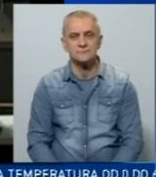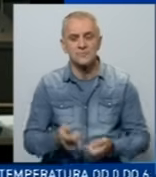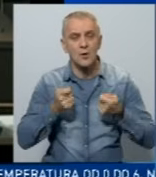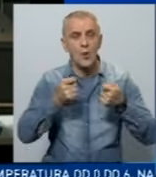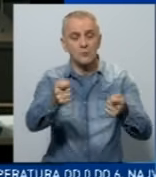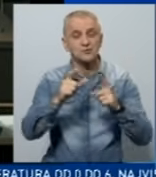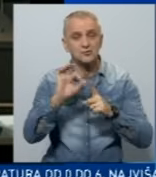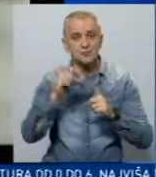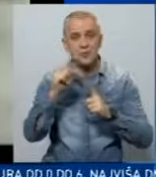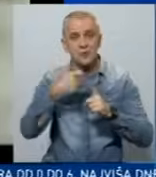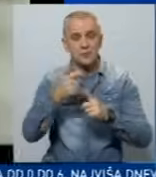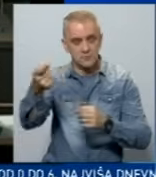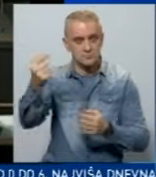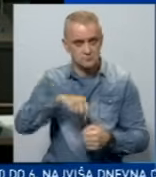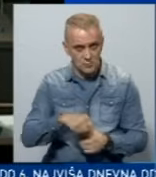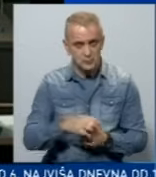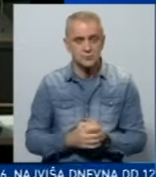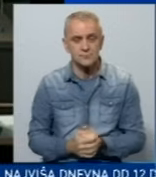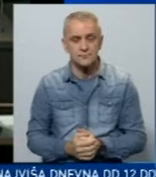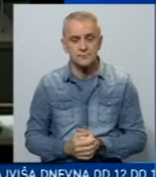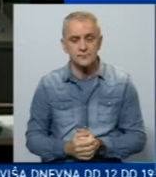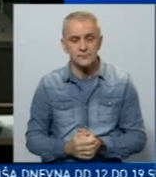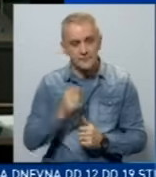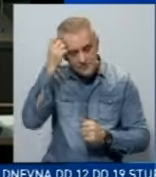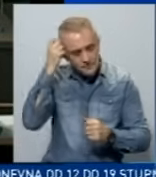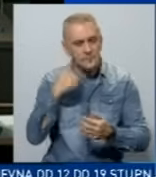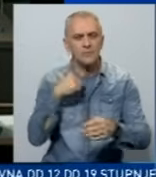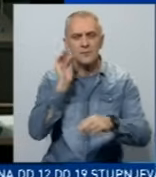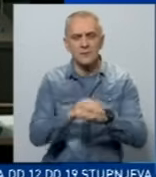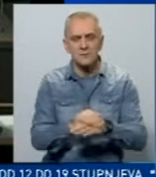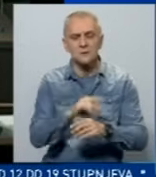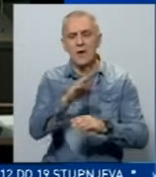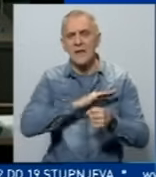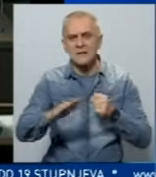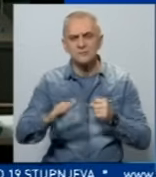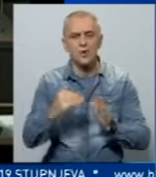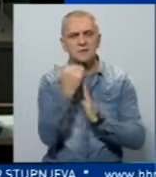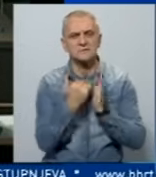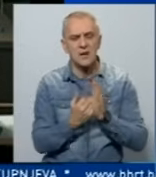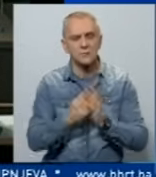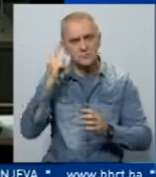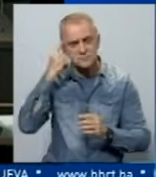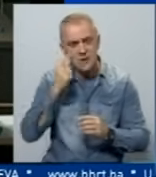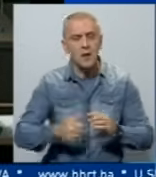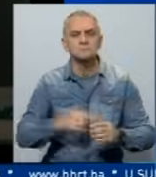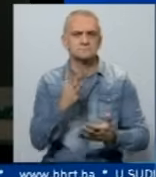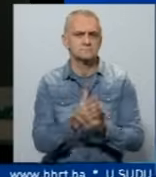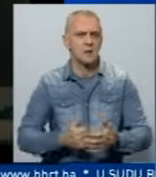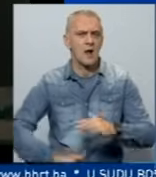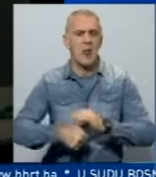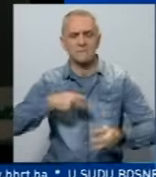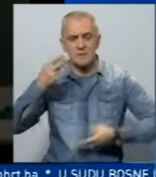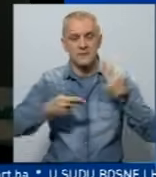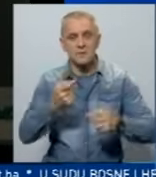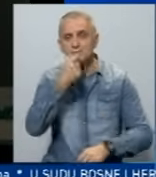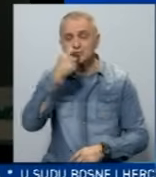Optuženi Milorad Dodik je pristupio. Konstatujem da su ispunjene zakonske pretpostavke za održavanje glavnog pretresa. Sutkinja